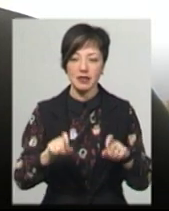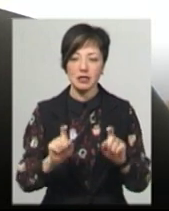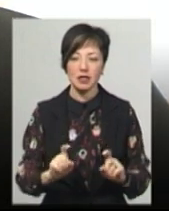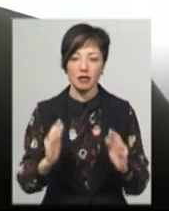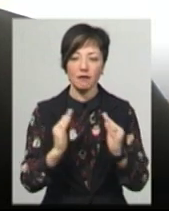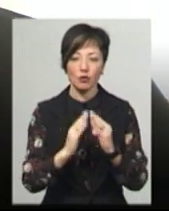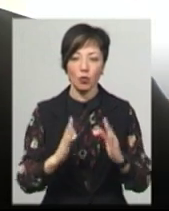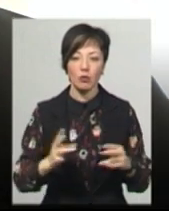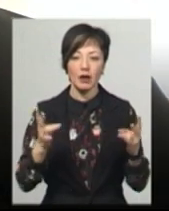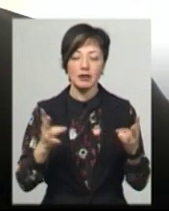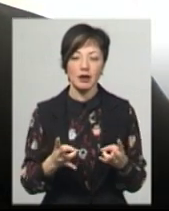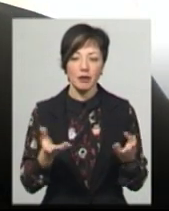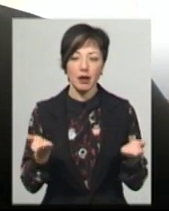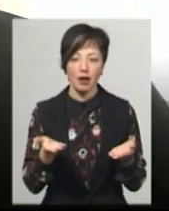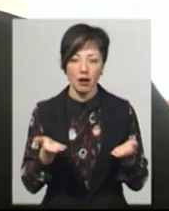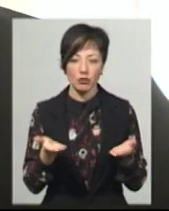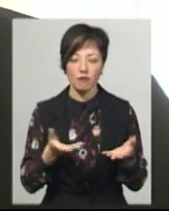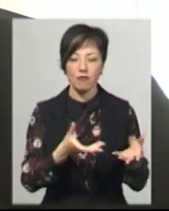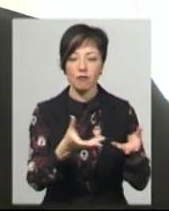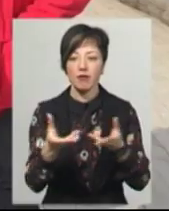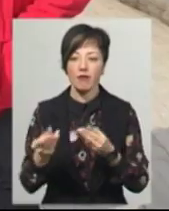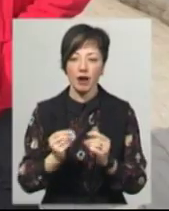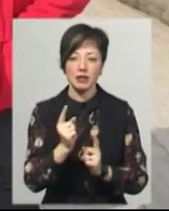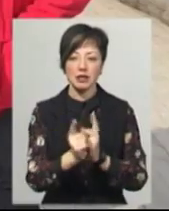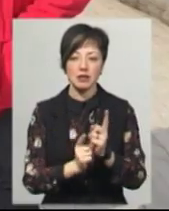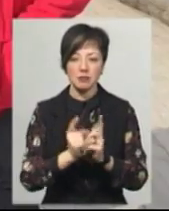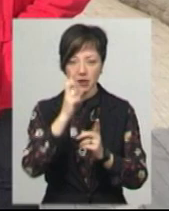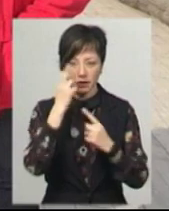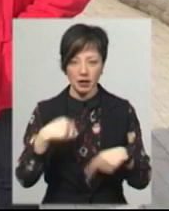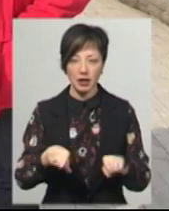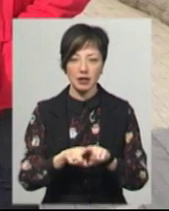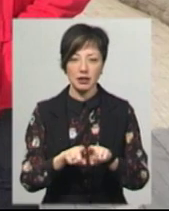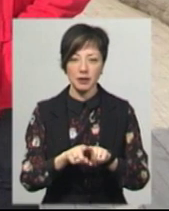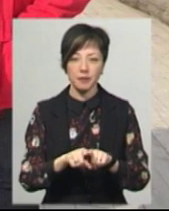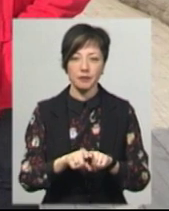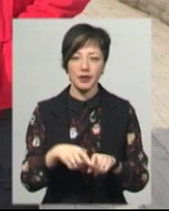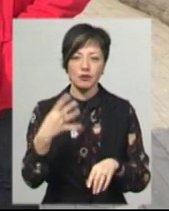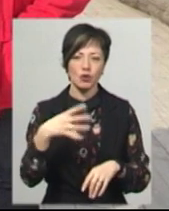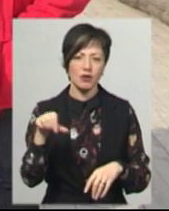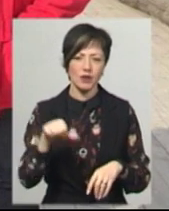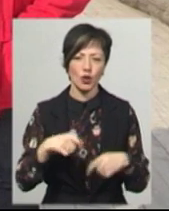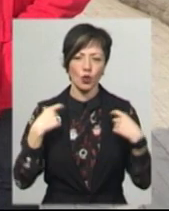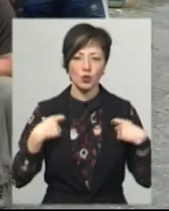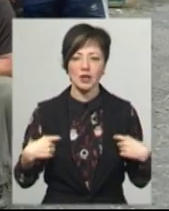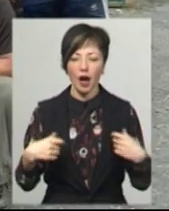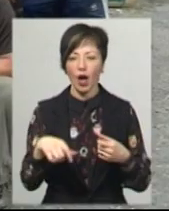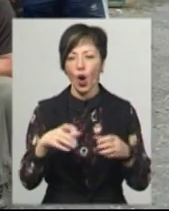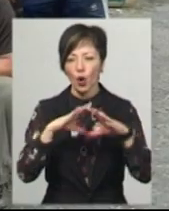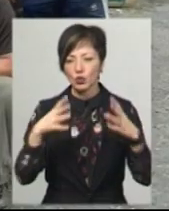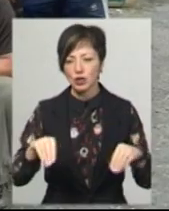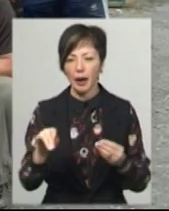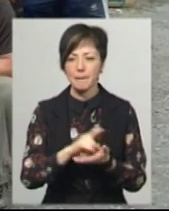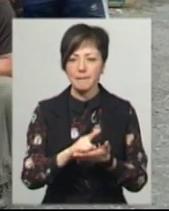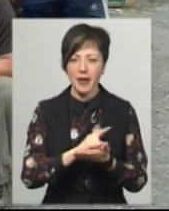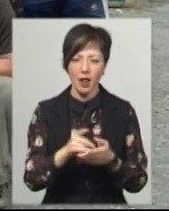треба якось впливати на зміни країни. 40 хвилин зібрав рюкзак, там рушник, мило, носки. На передовій я